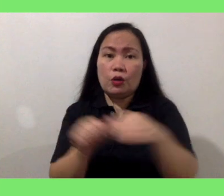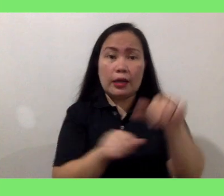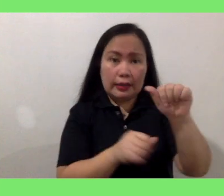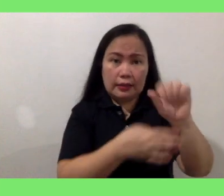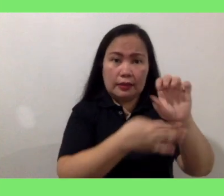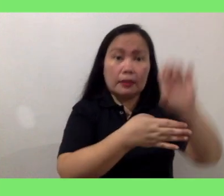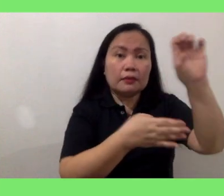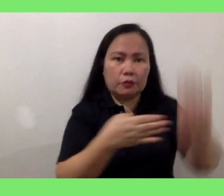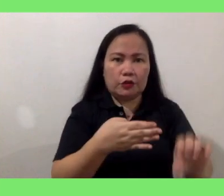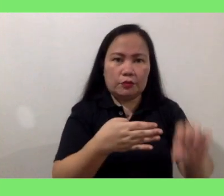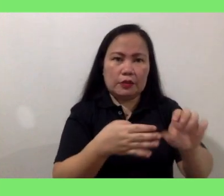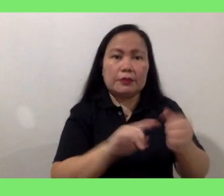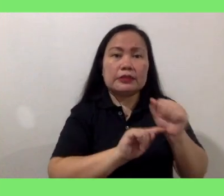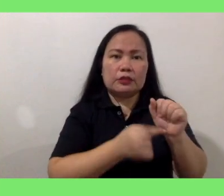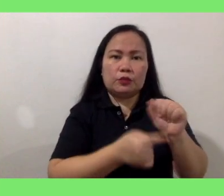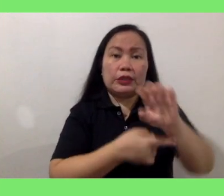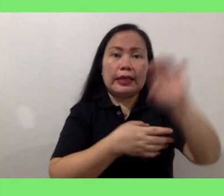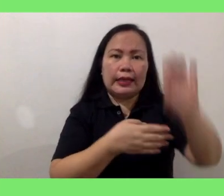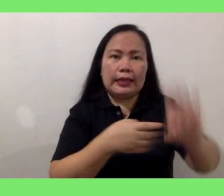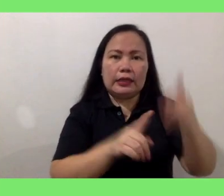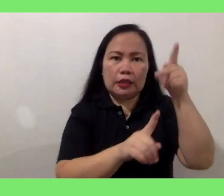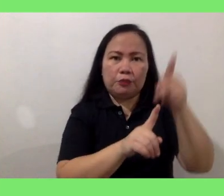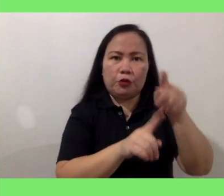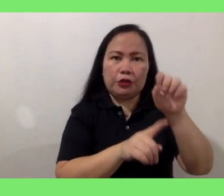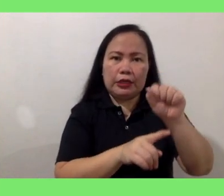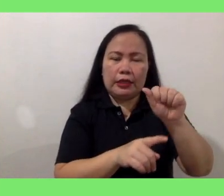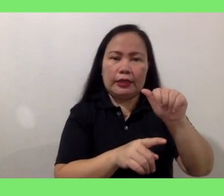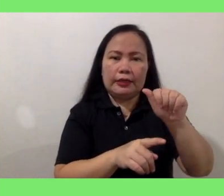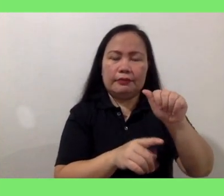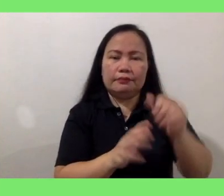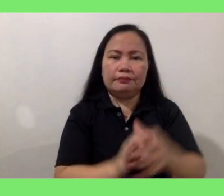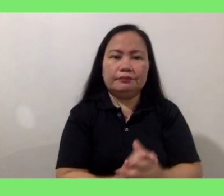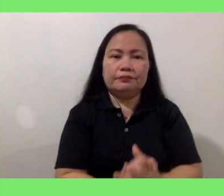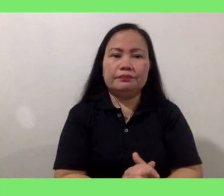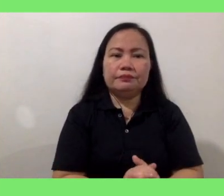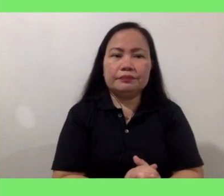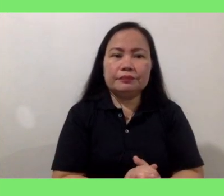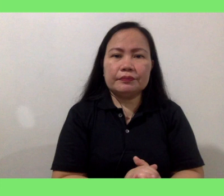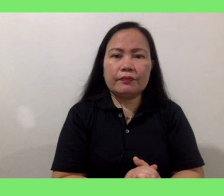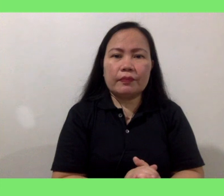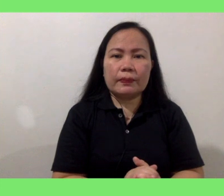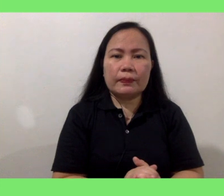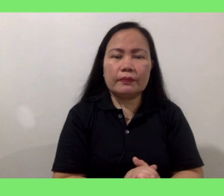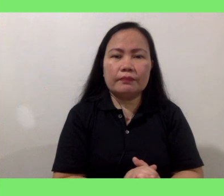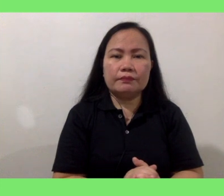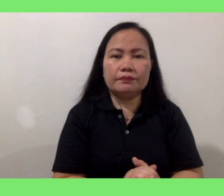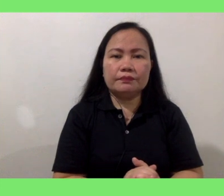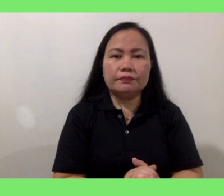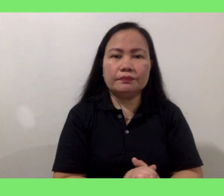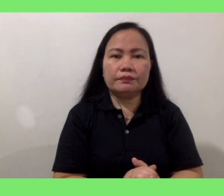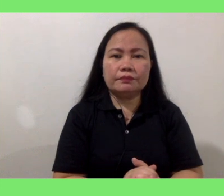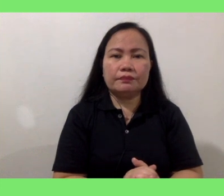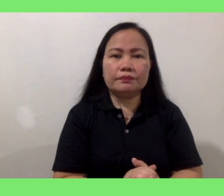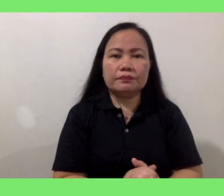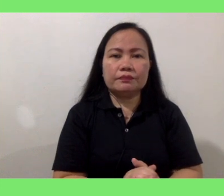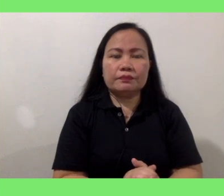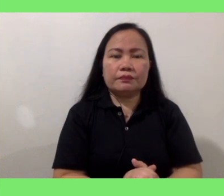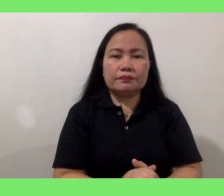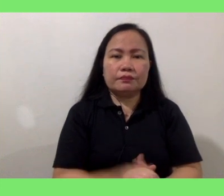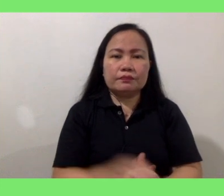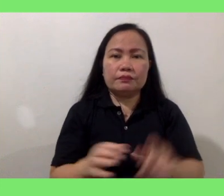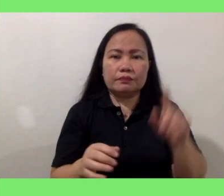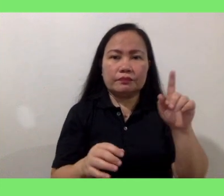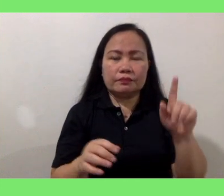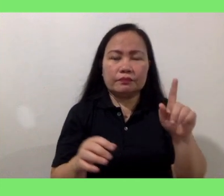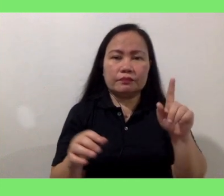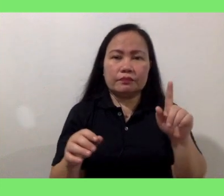siya kagaya ng line segment na pwedeng baliktarin. Line segment AB, BA. Ito po, hindi pwede